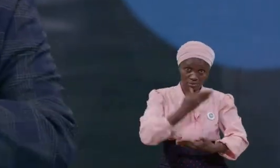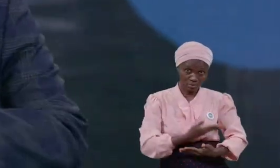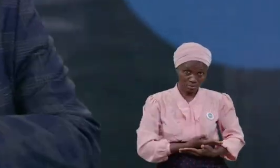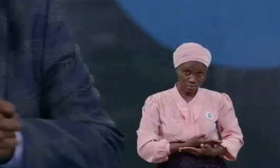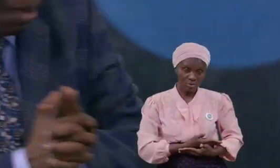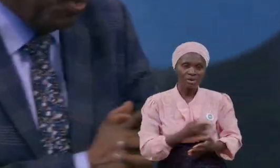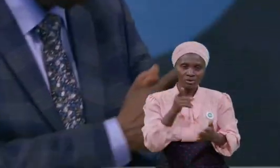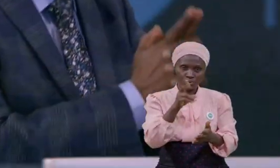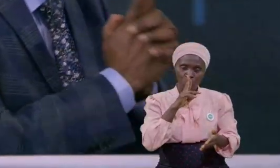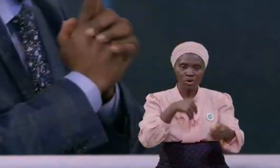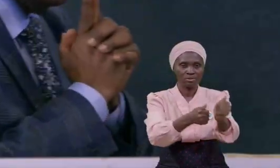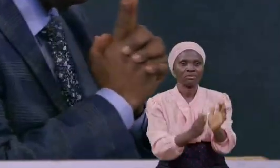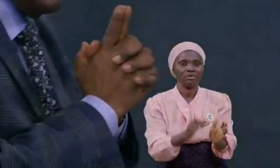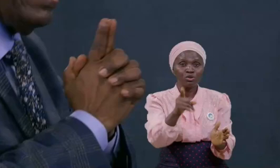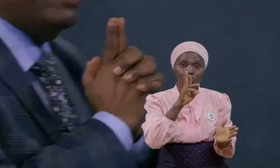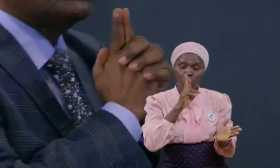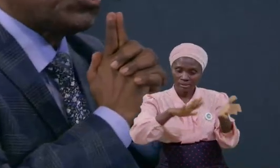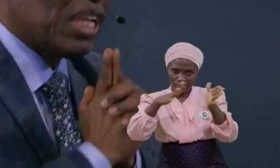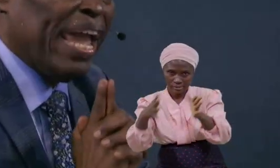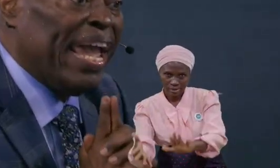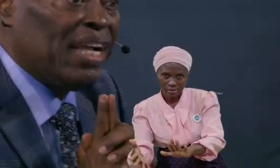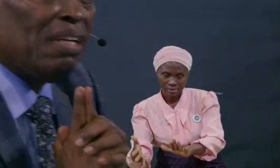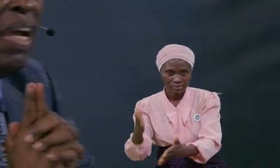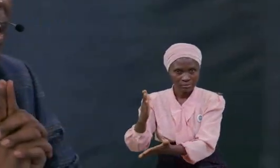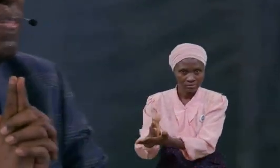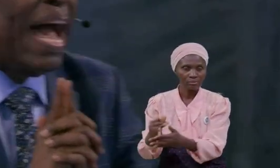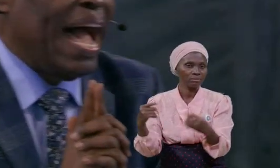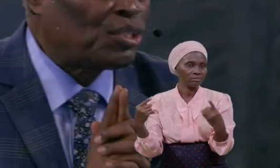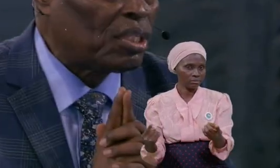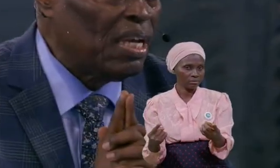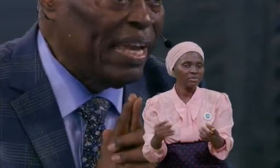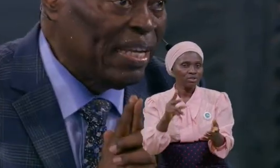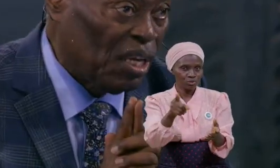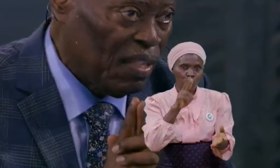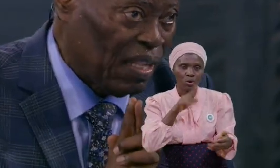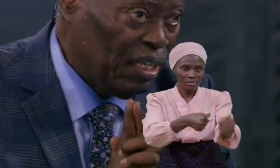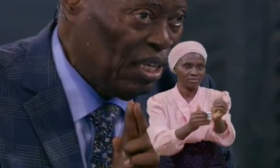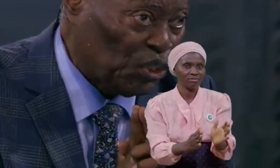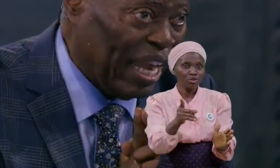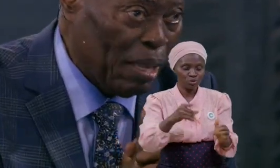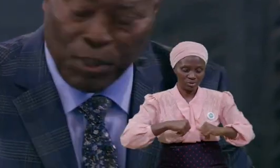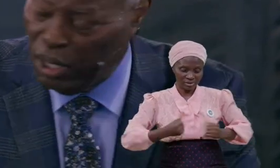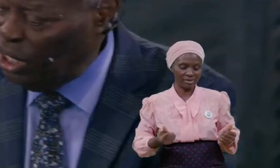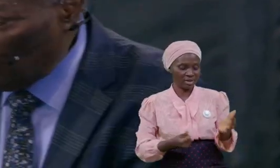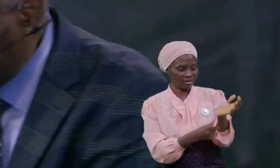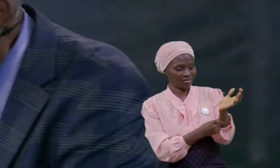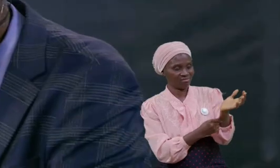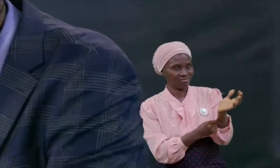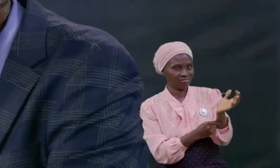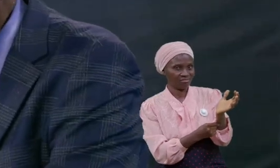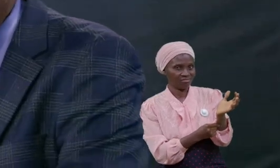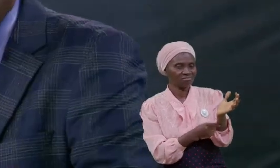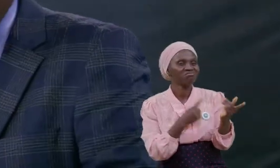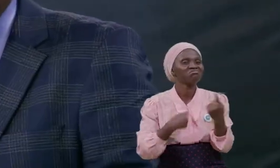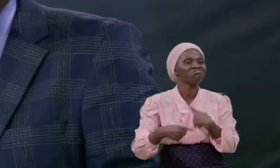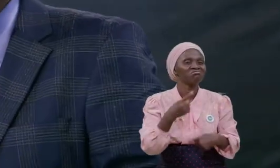péché. Ça, c'est le disciple. Tu renonces au moi. Ça, c'est le disciple. Tu